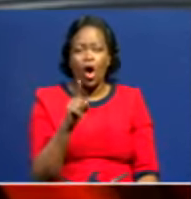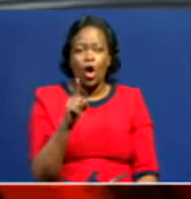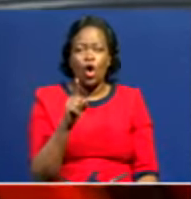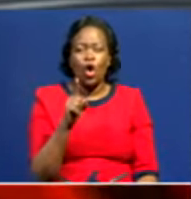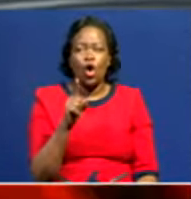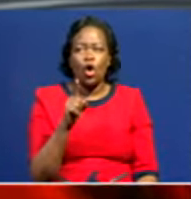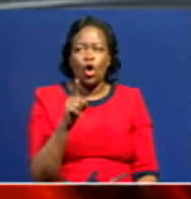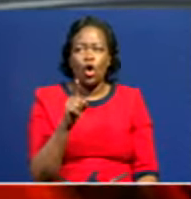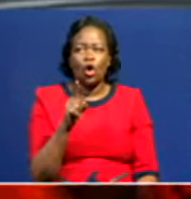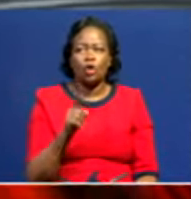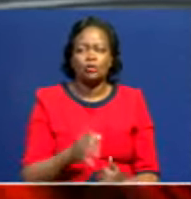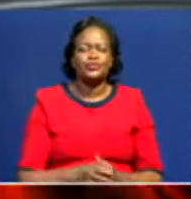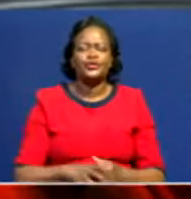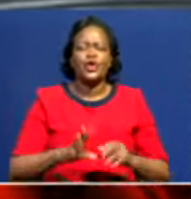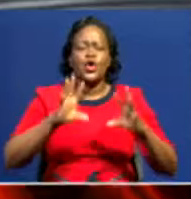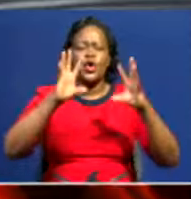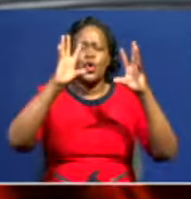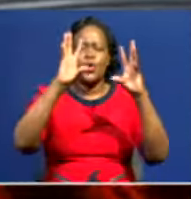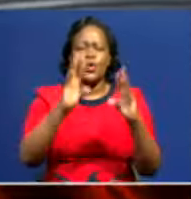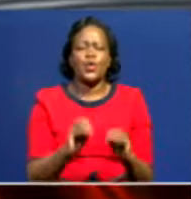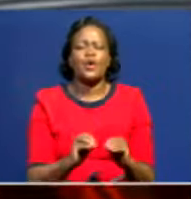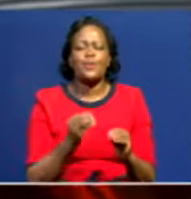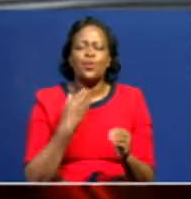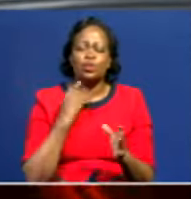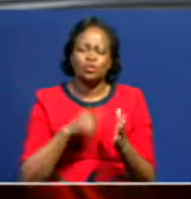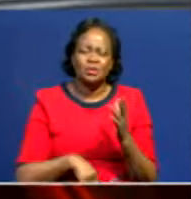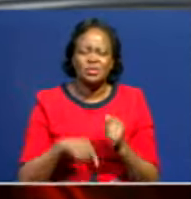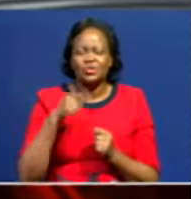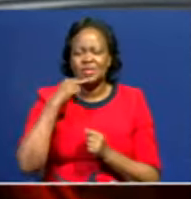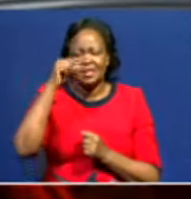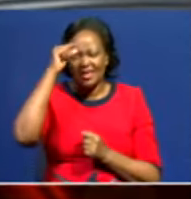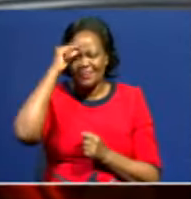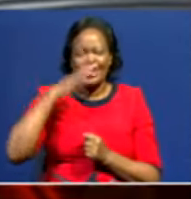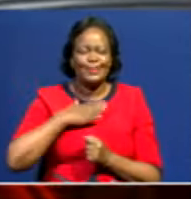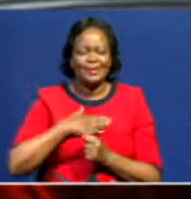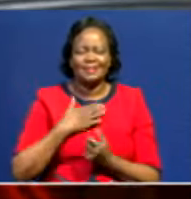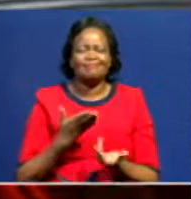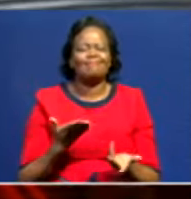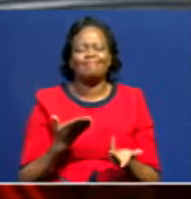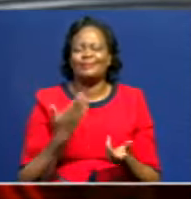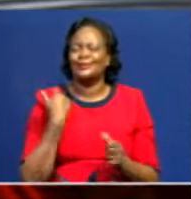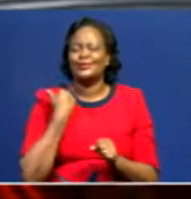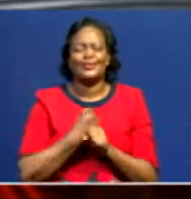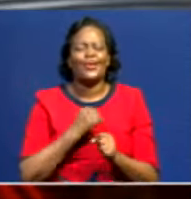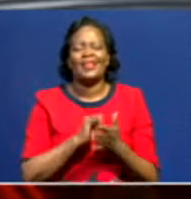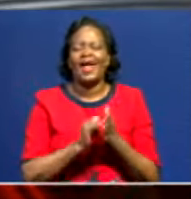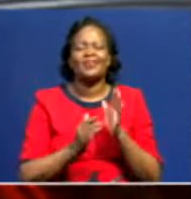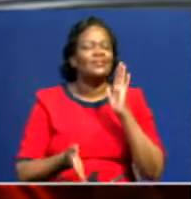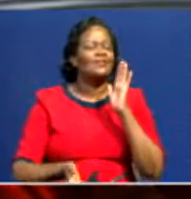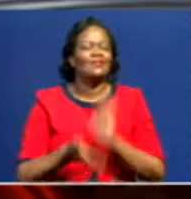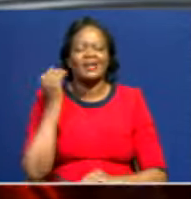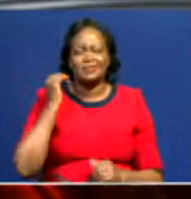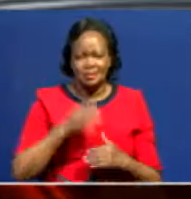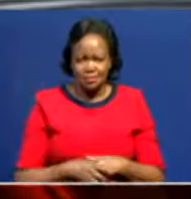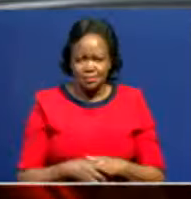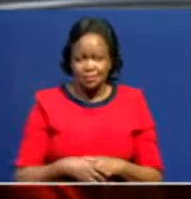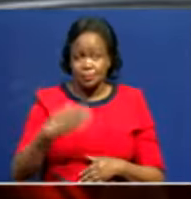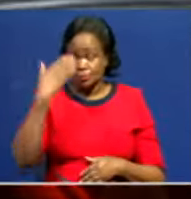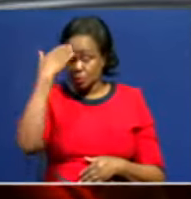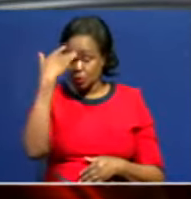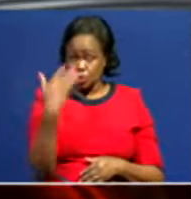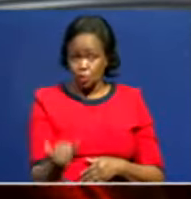ya kusuluhisha hiyo maneno. Mimi ningependa kuambia serikali, tafadhali fanyeni hivyo haraka. Hii maneno